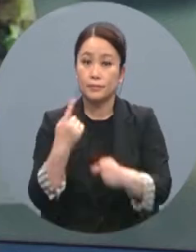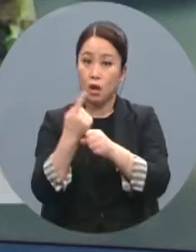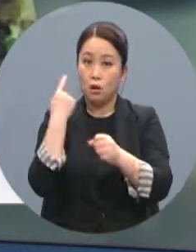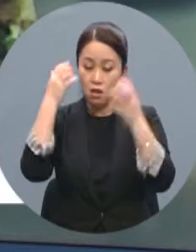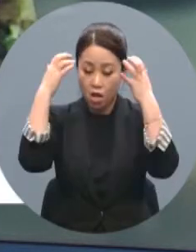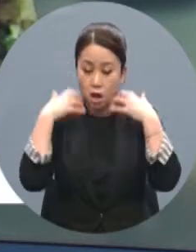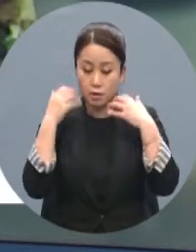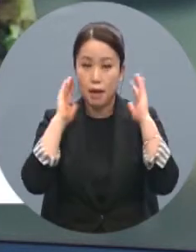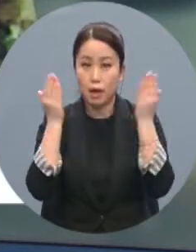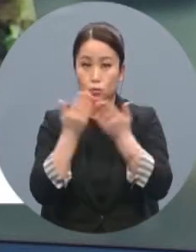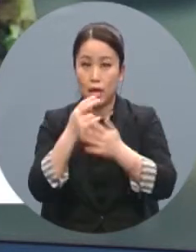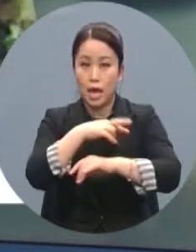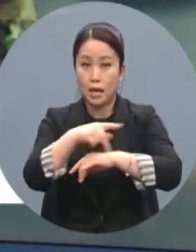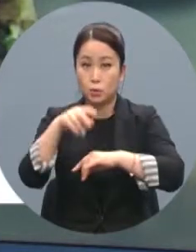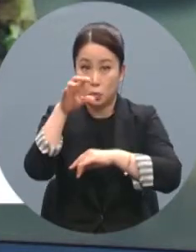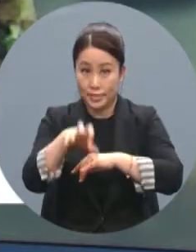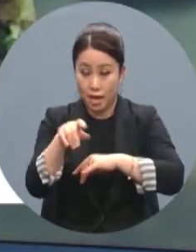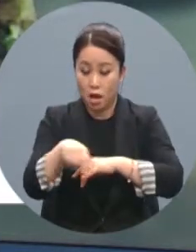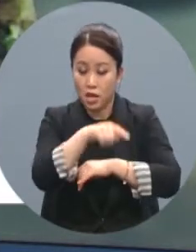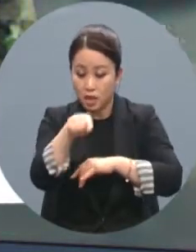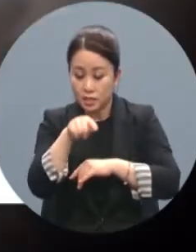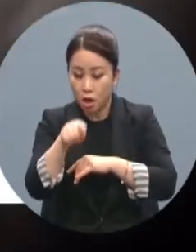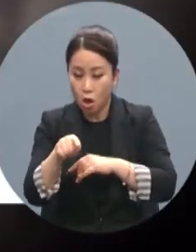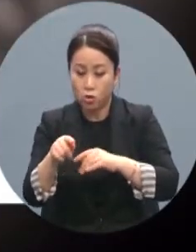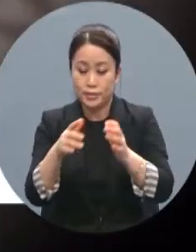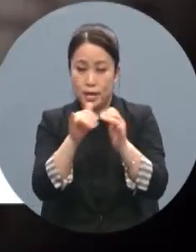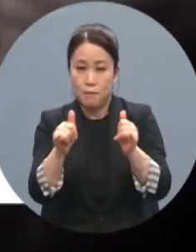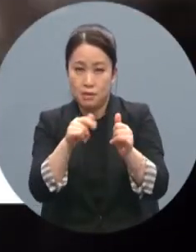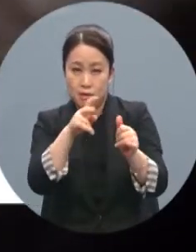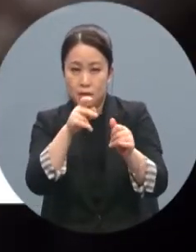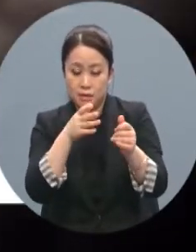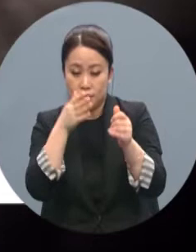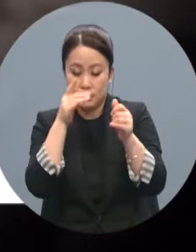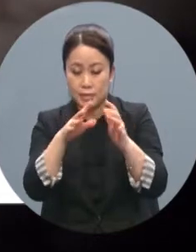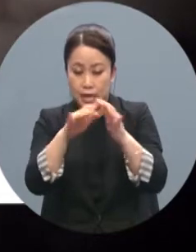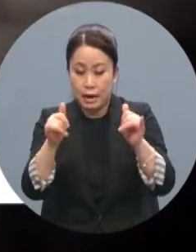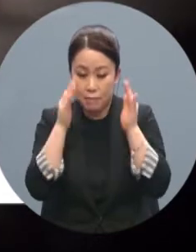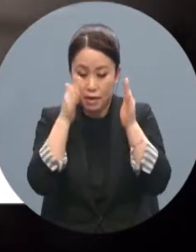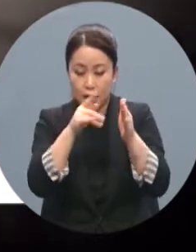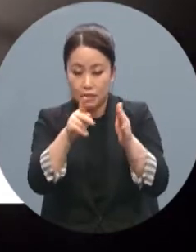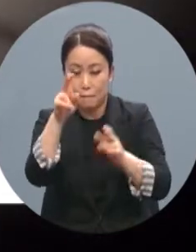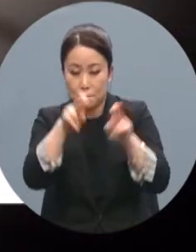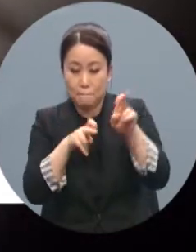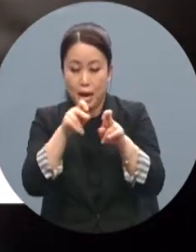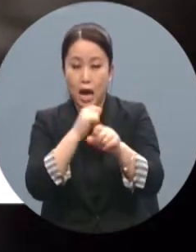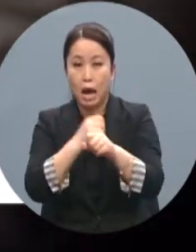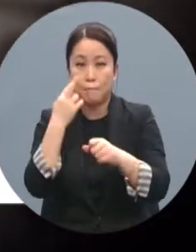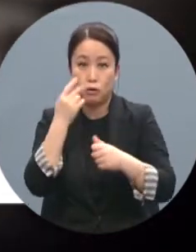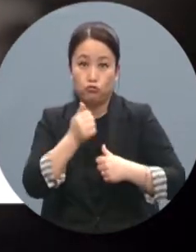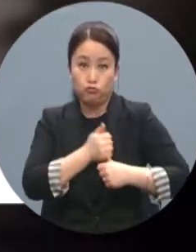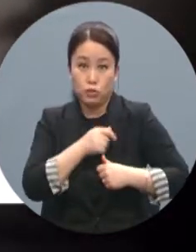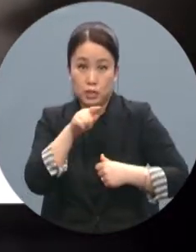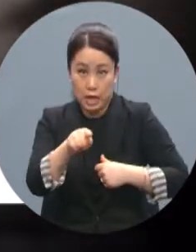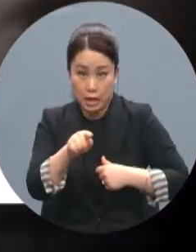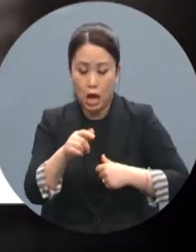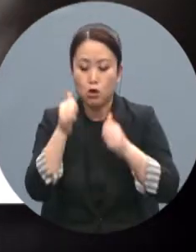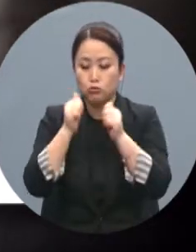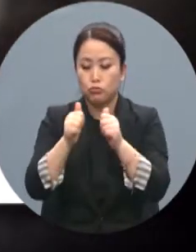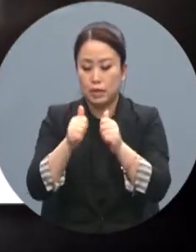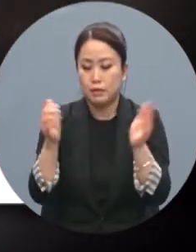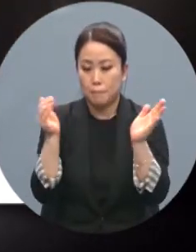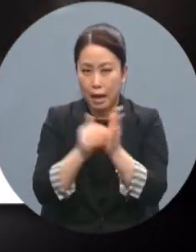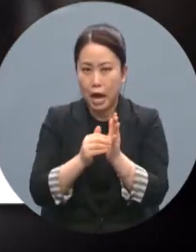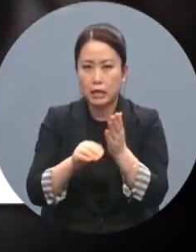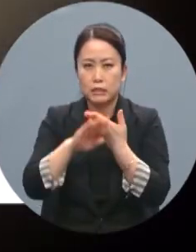지난해 여름 해운대 해수욕장 일대에서 시민을 향해 폭적을 쐈던 미군 병사가 군사 재판에 회부됐다 비명예